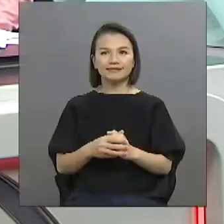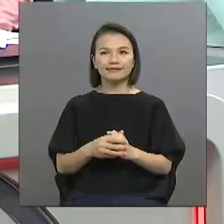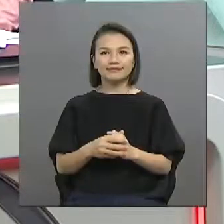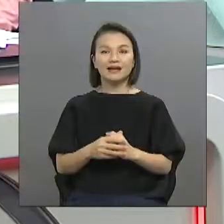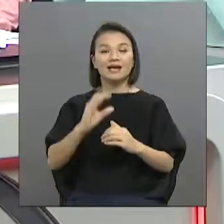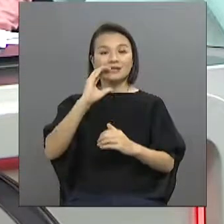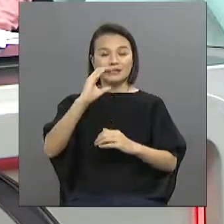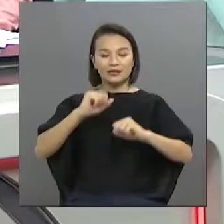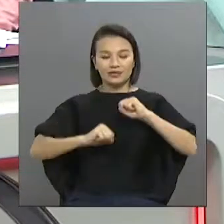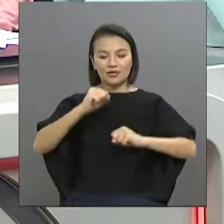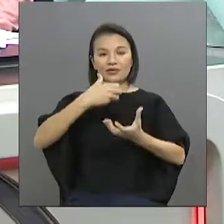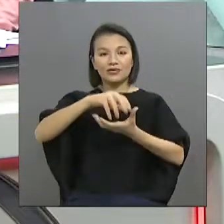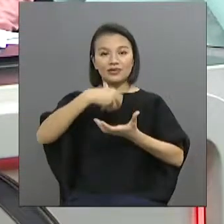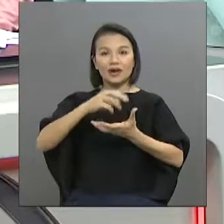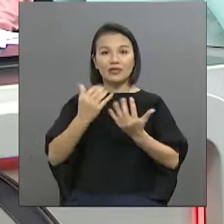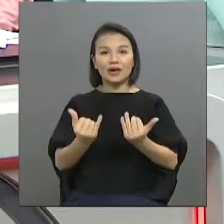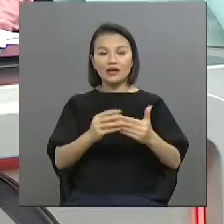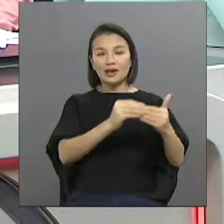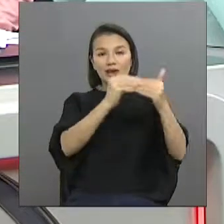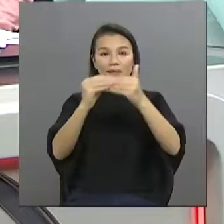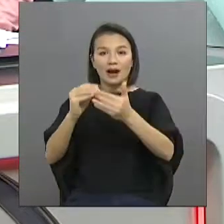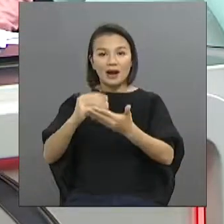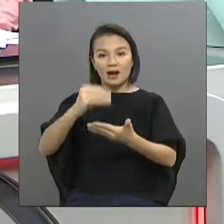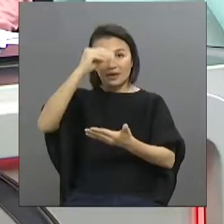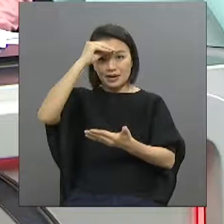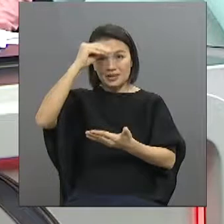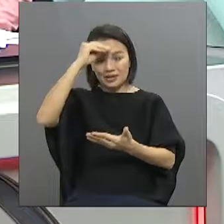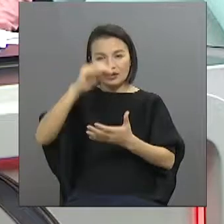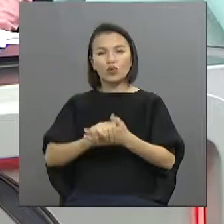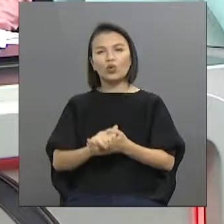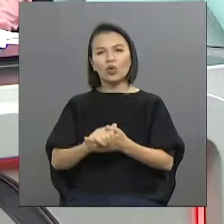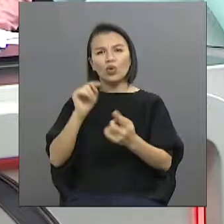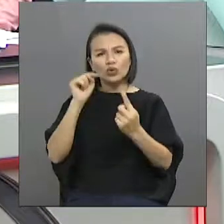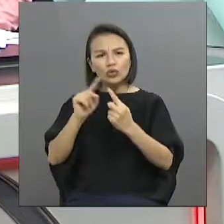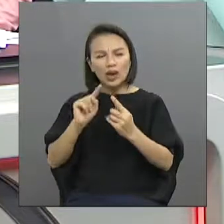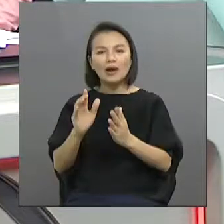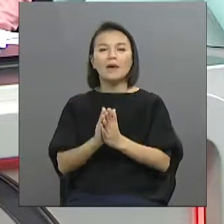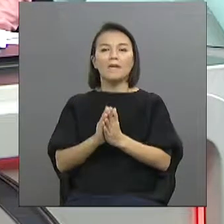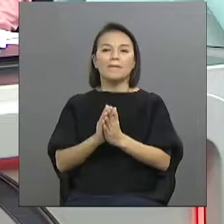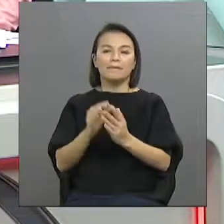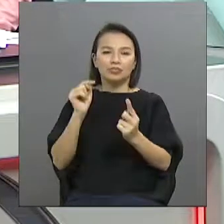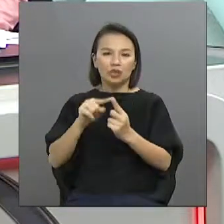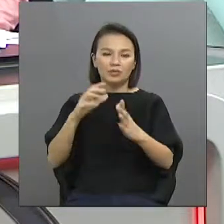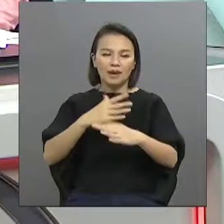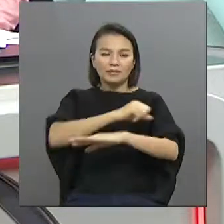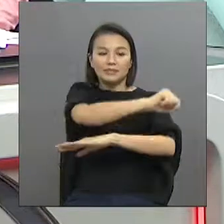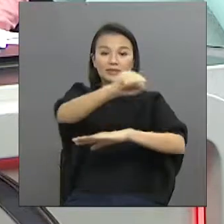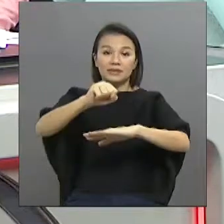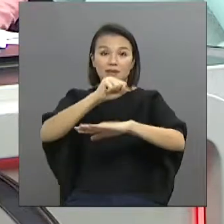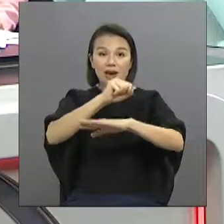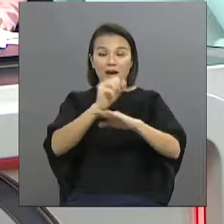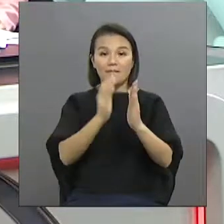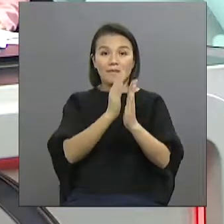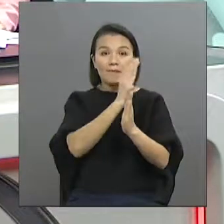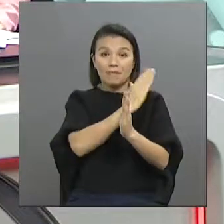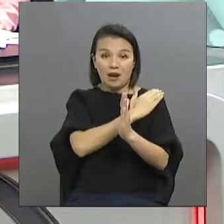เจนซีรีพอร์เตอร์วันนี้นะครับพระนักสื่อสารสวัสดิ์เดชแชนแนลนะครับพาติดตามพระลงพื้นที่ฝ่ายเทศนาธรรมร่วมกับพระนักเทศครับที่สัญ